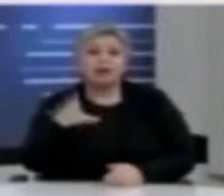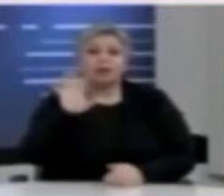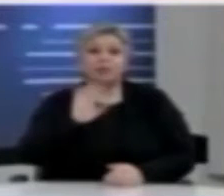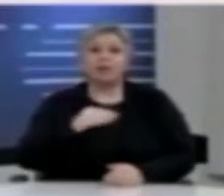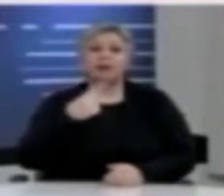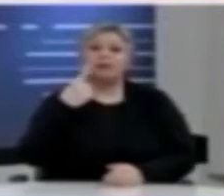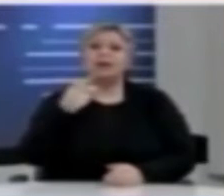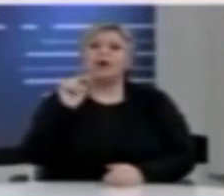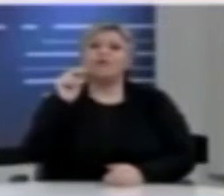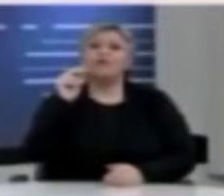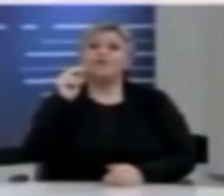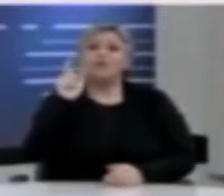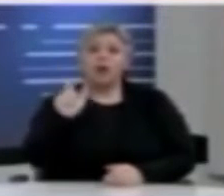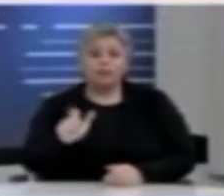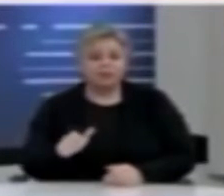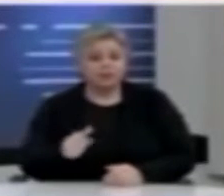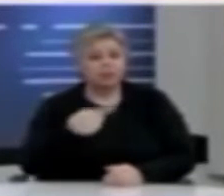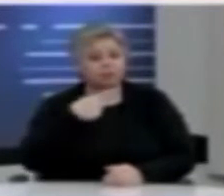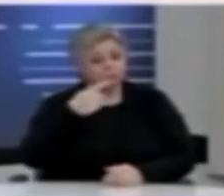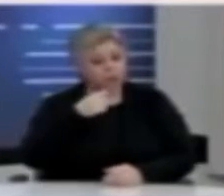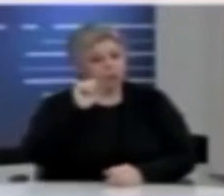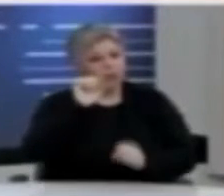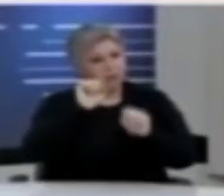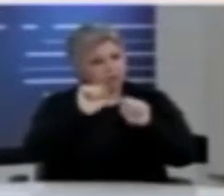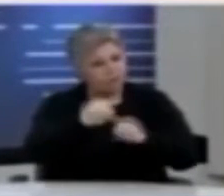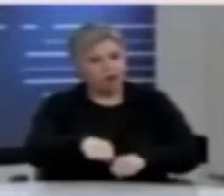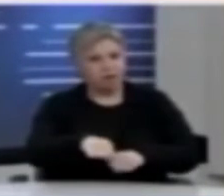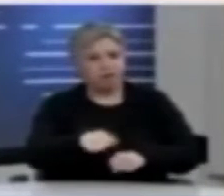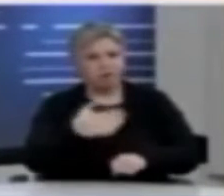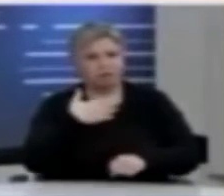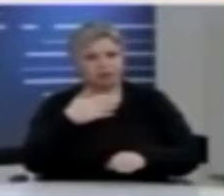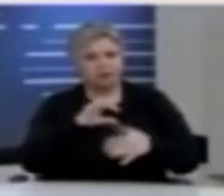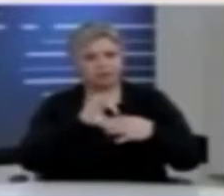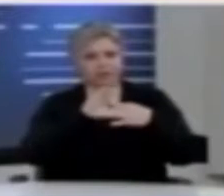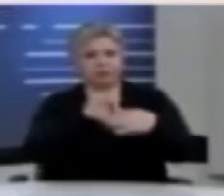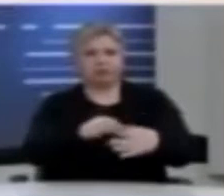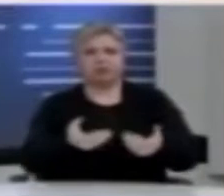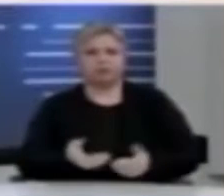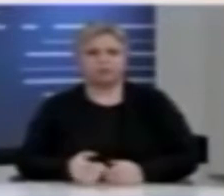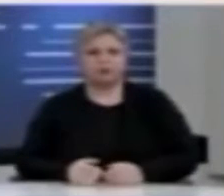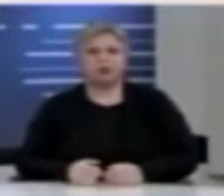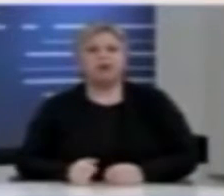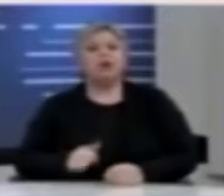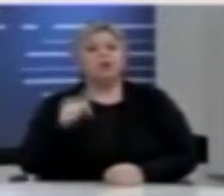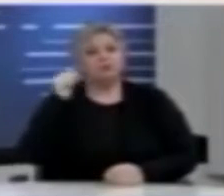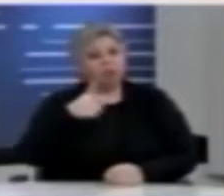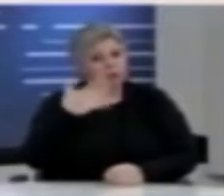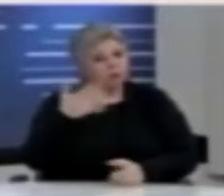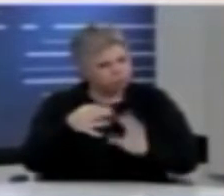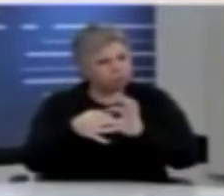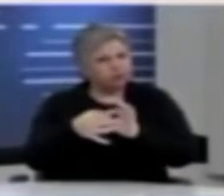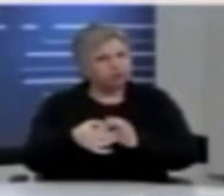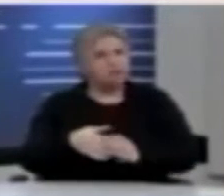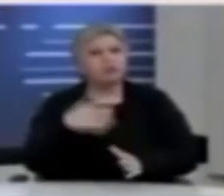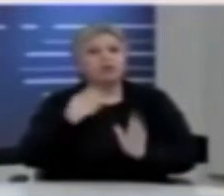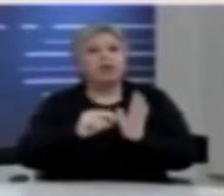σας στηρίζουν, ψηφίστε με αυτούς τους 151 βουλευτές και τη συμφωνία που κάνατε για τις πρέσπες.